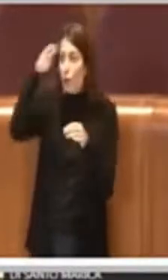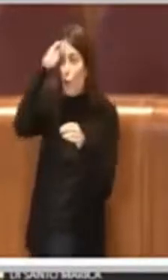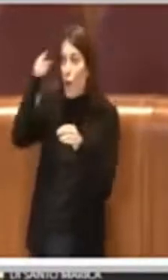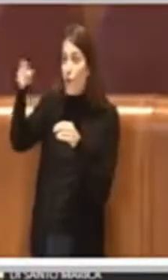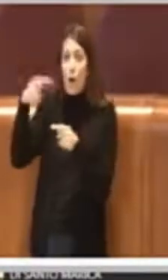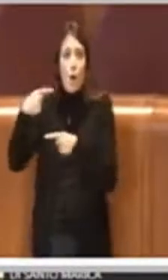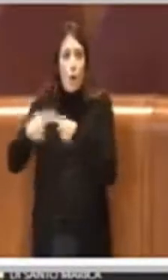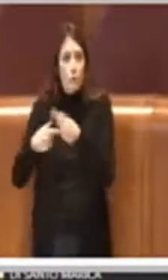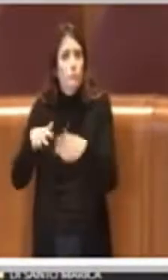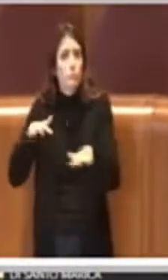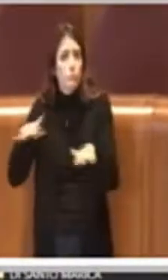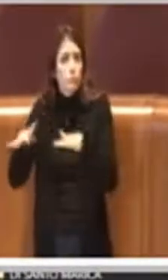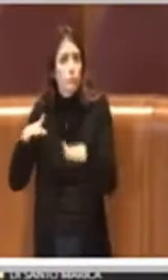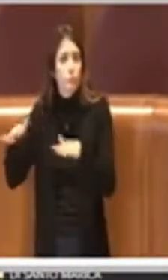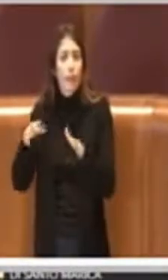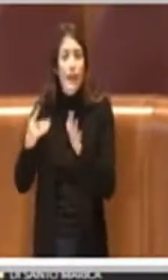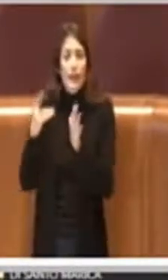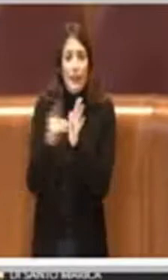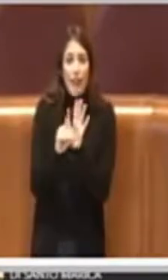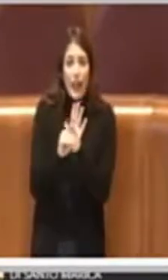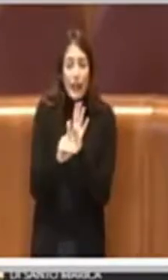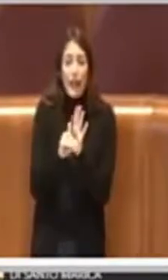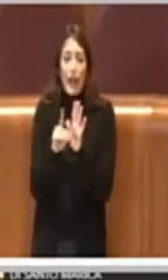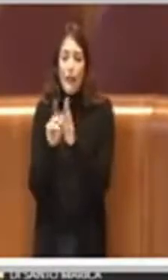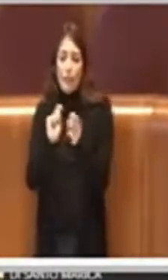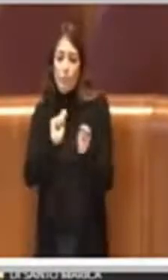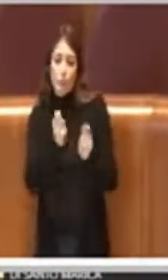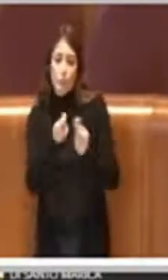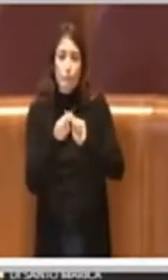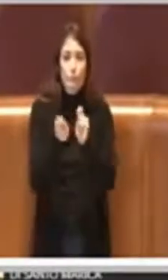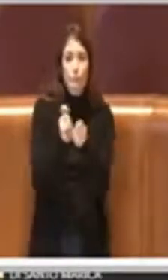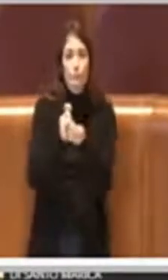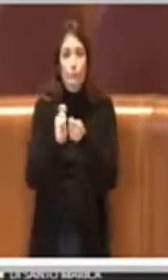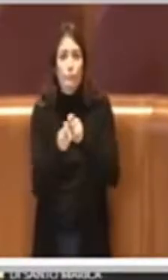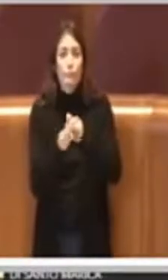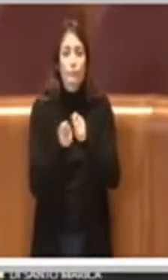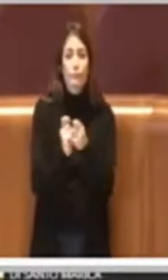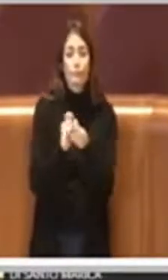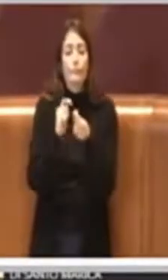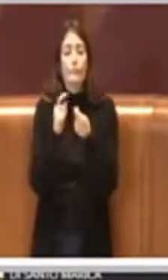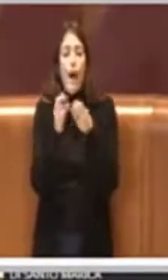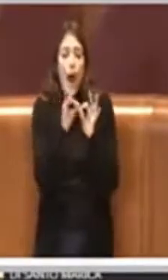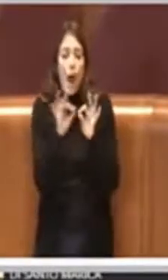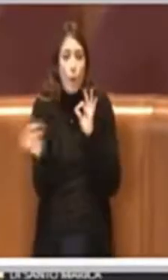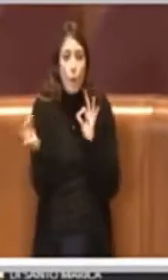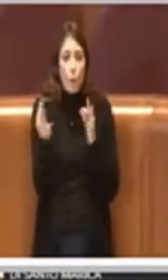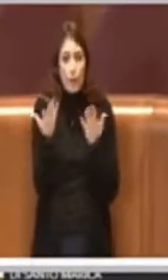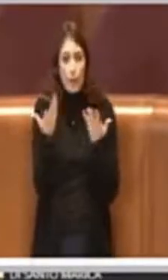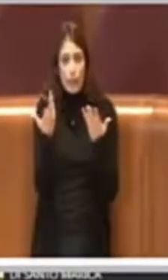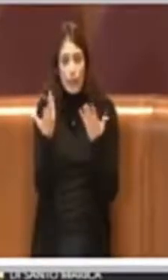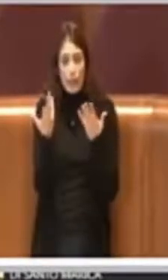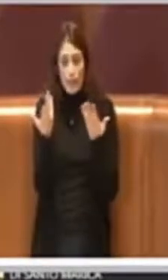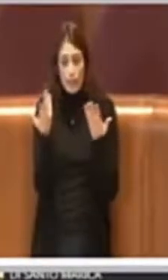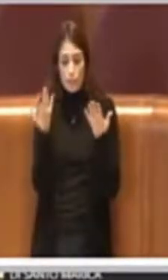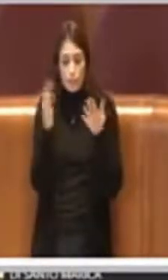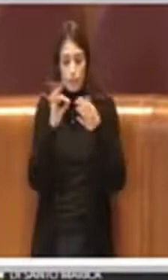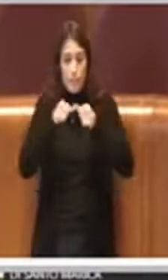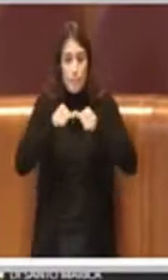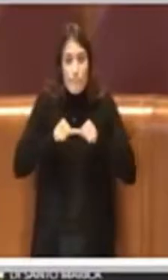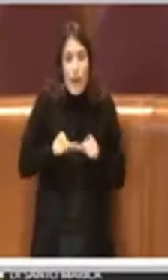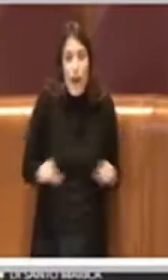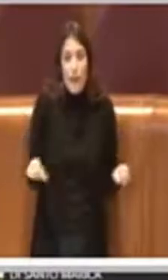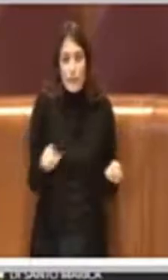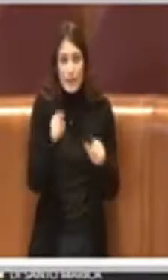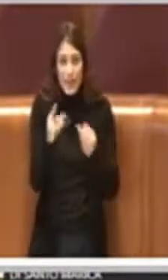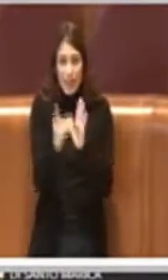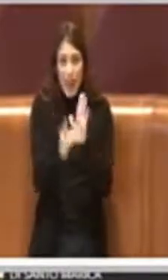muoveva e faceva dei decreti che hanno modificato anche quelli che sono i presupposti su cui era basata questa delibera.